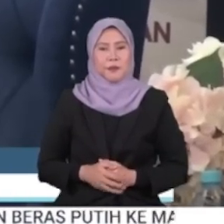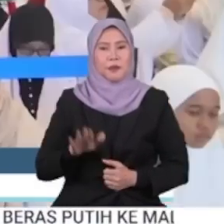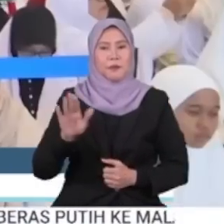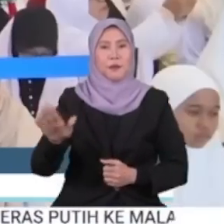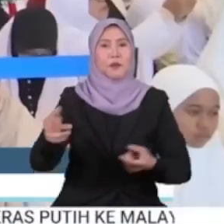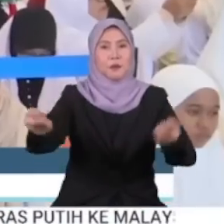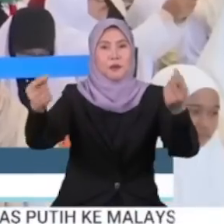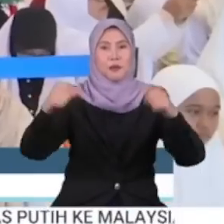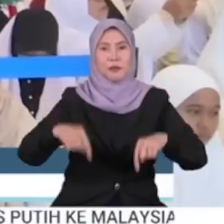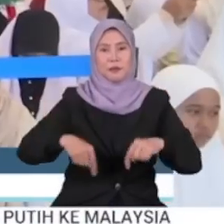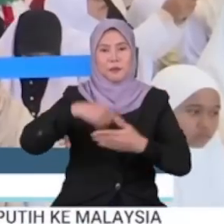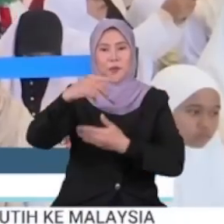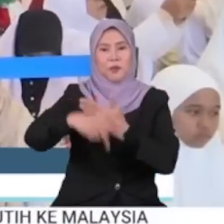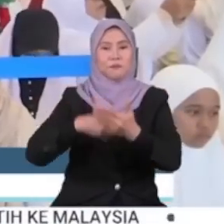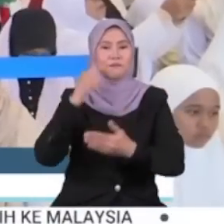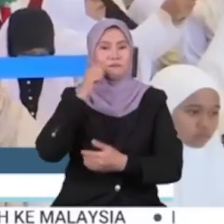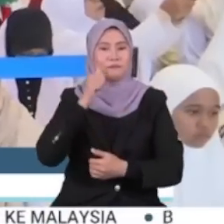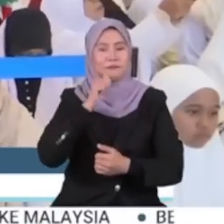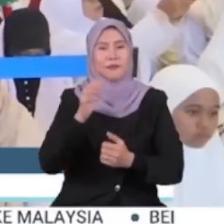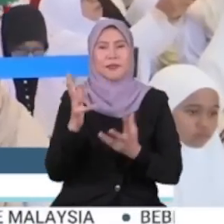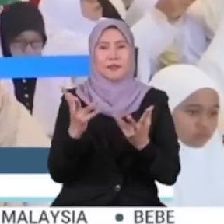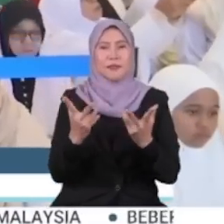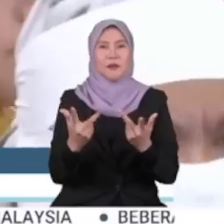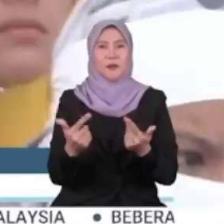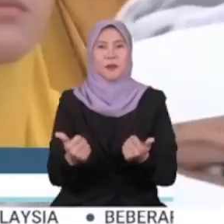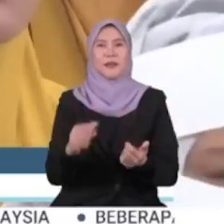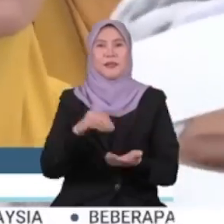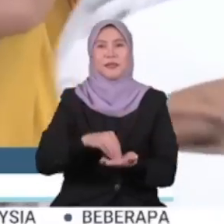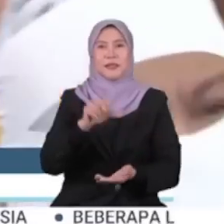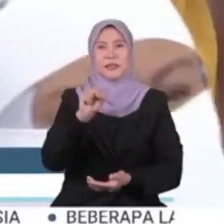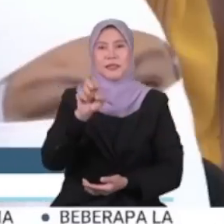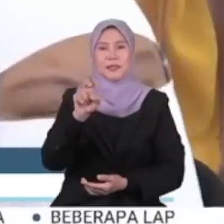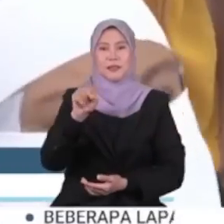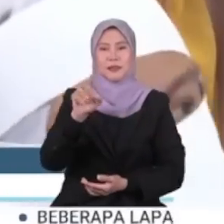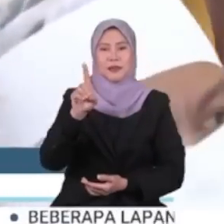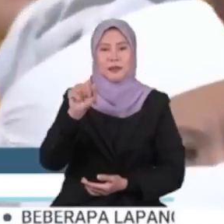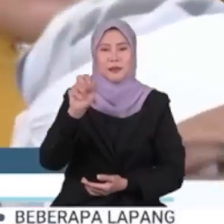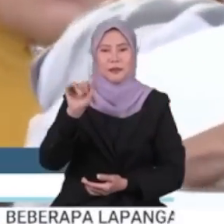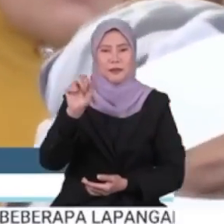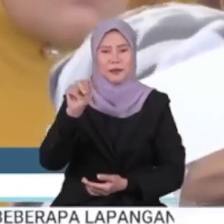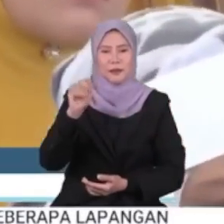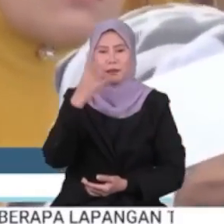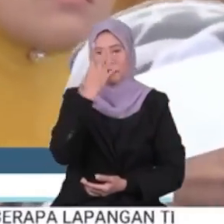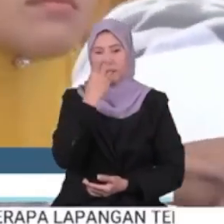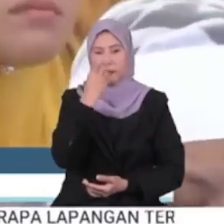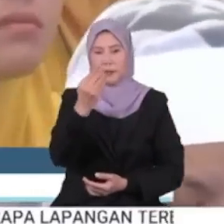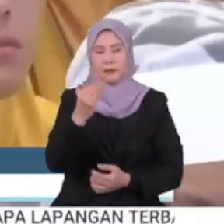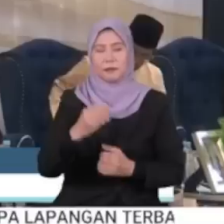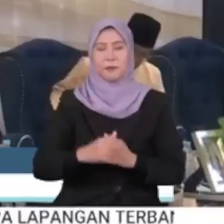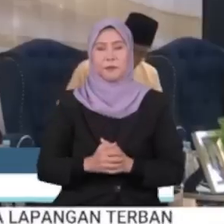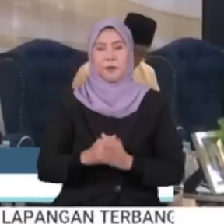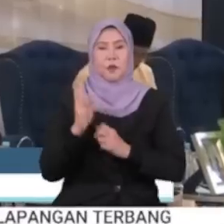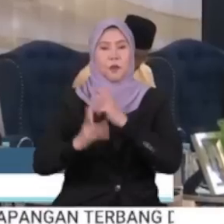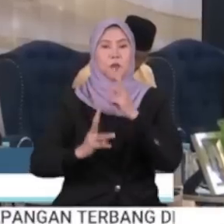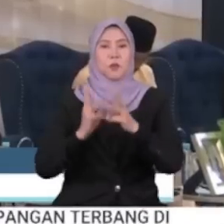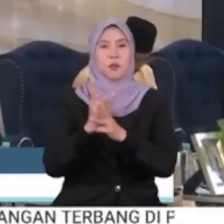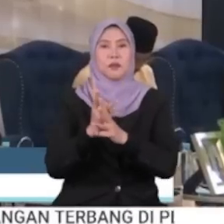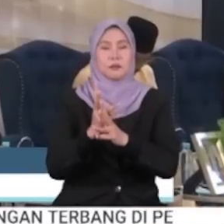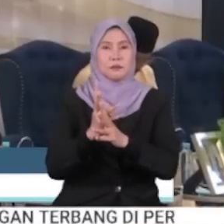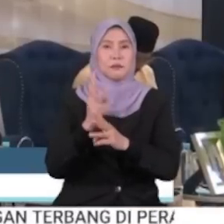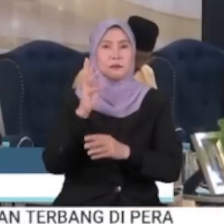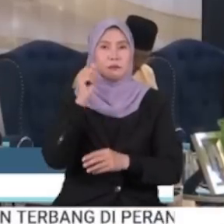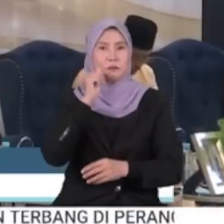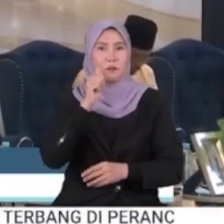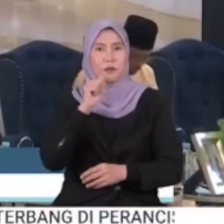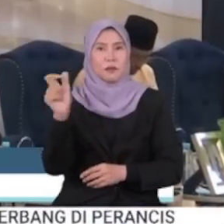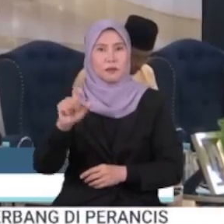Beliau menghadiri program Muslimah Negeri Sembilan berselawat di Masjid Sri Sendayan Seremban. Program anjuran Jehins, One World Muslimah OWM